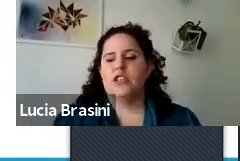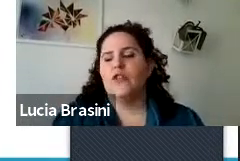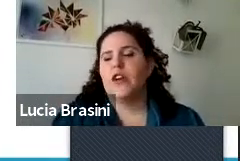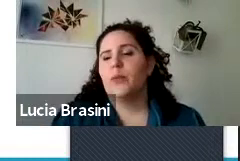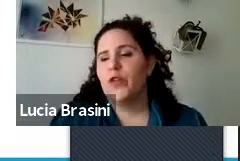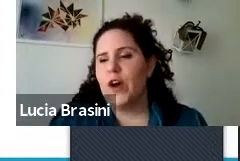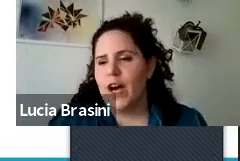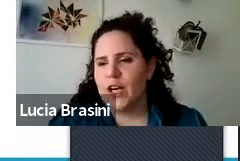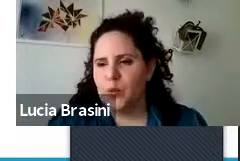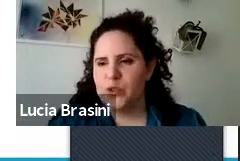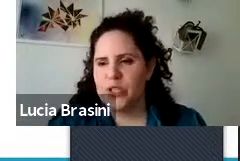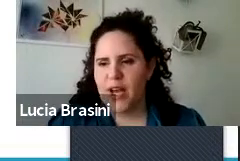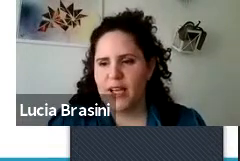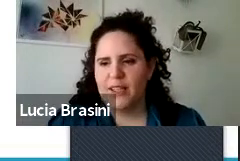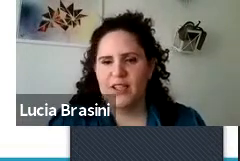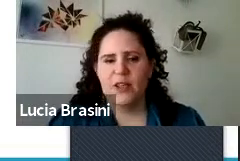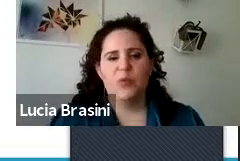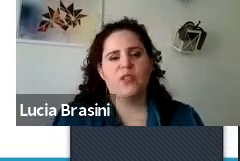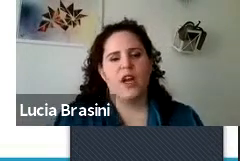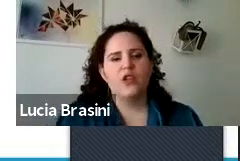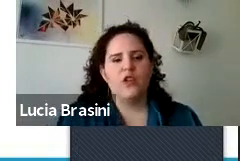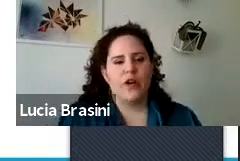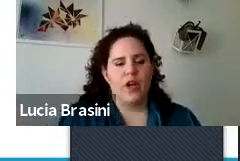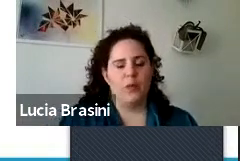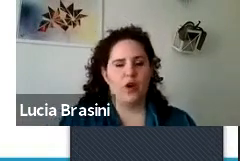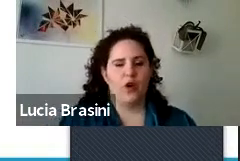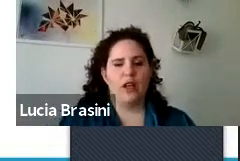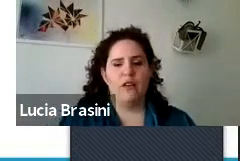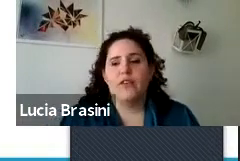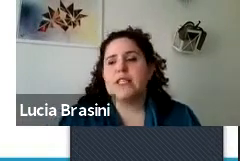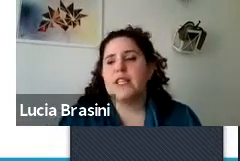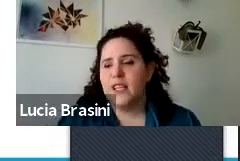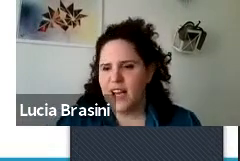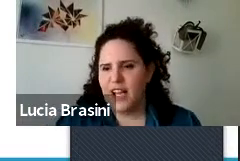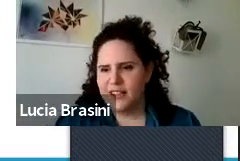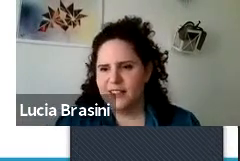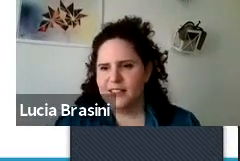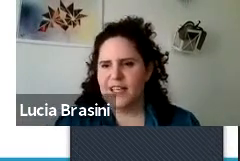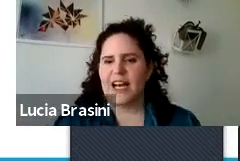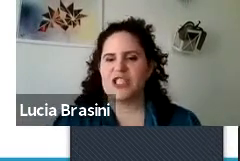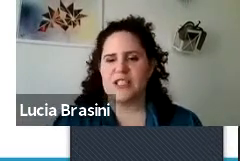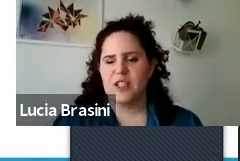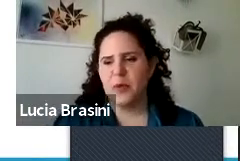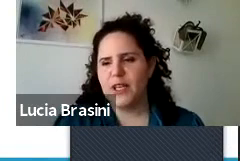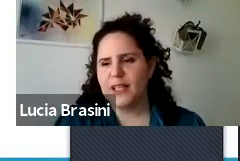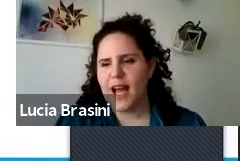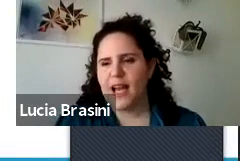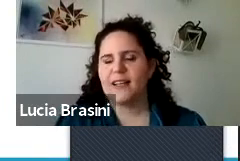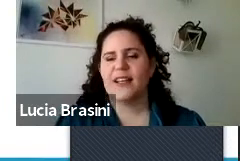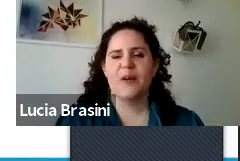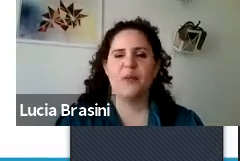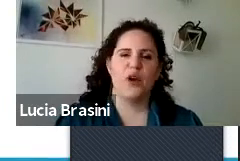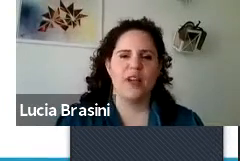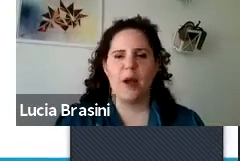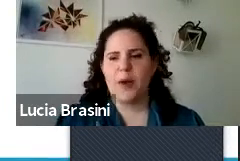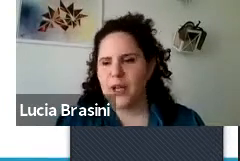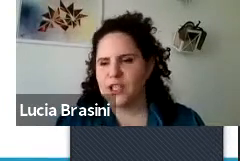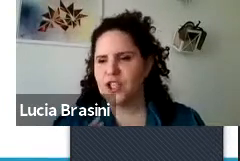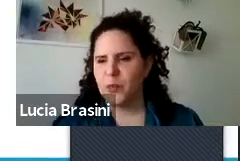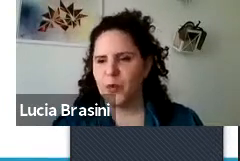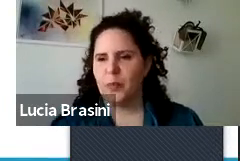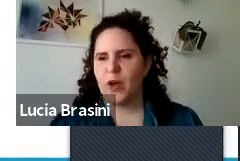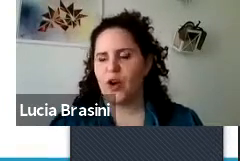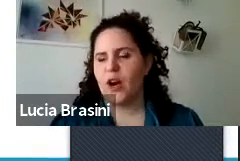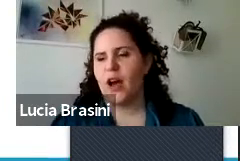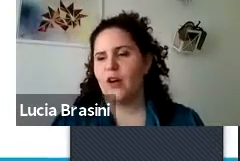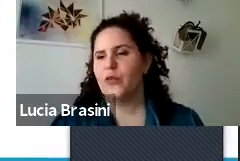Quindi cosa dovrebbero fare i musei? I musei dovrebbero investire nell'accessibilità e poi a me